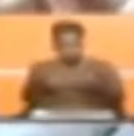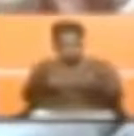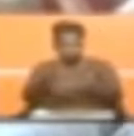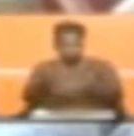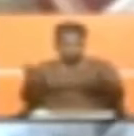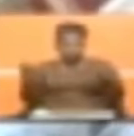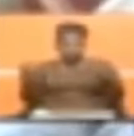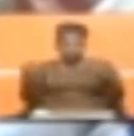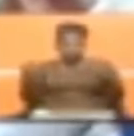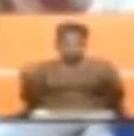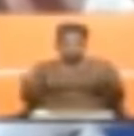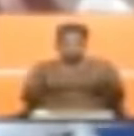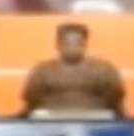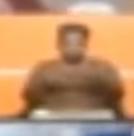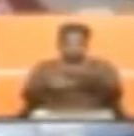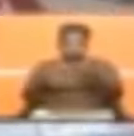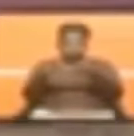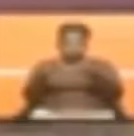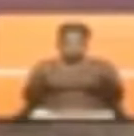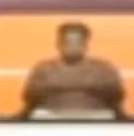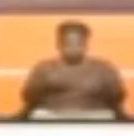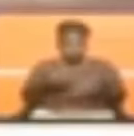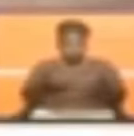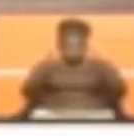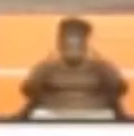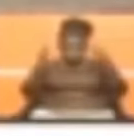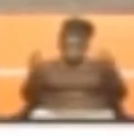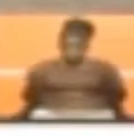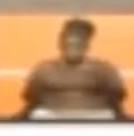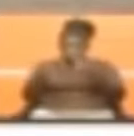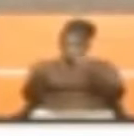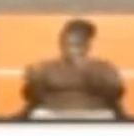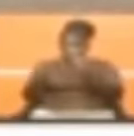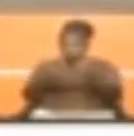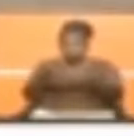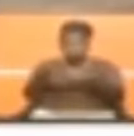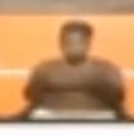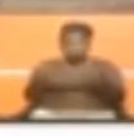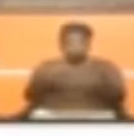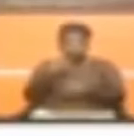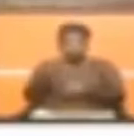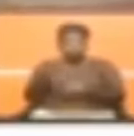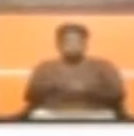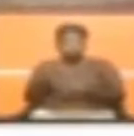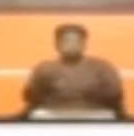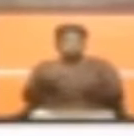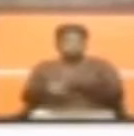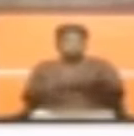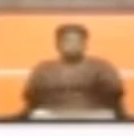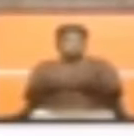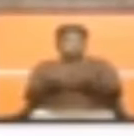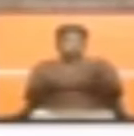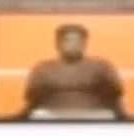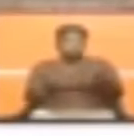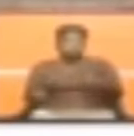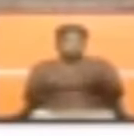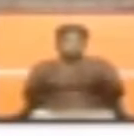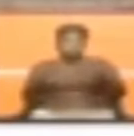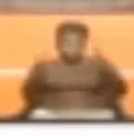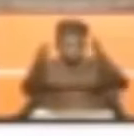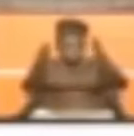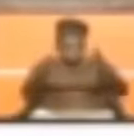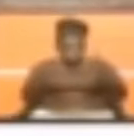biwandiko ebikule chifo chino nga yeta manje wengeza ko kuogera na yeta yagala kuogera nange yawo zanti amateka tenga amateka gamala